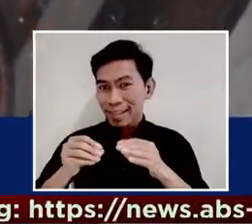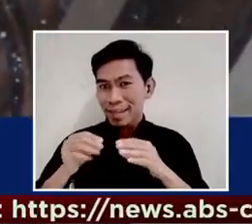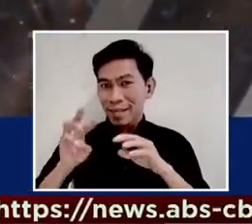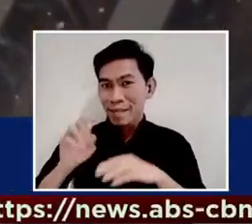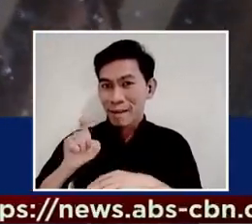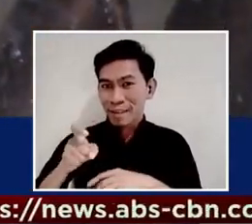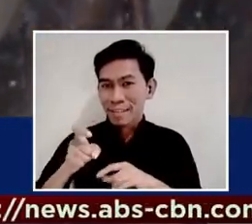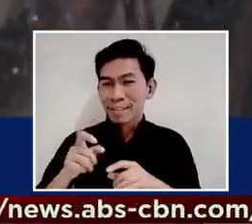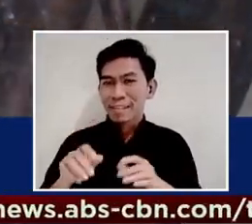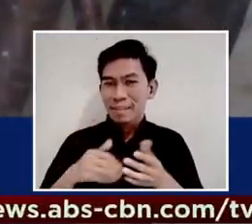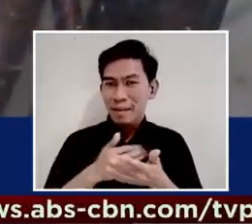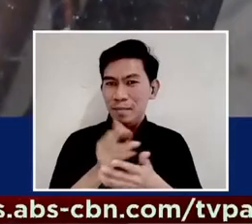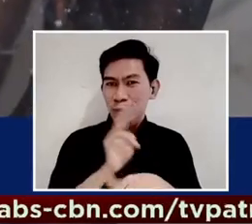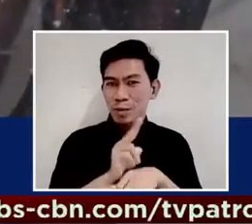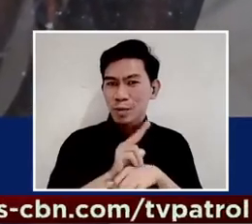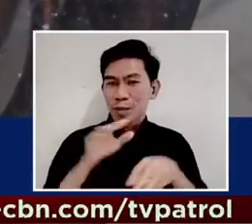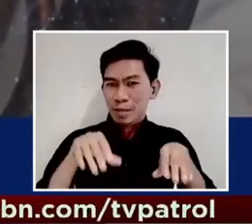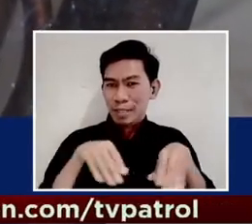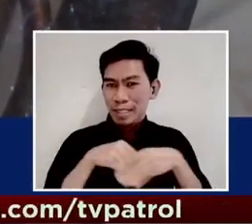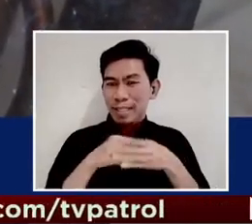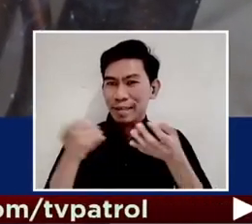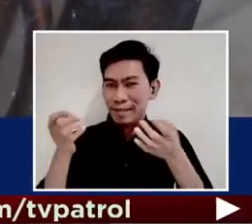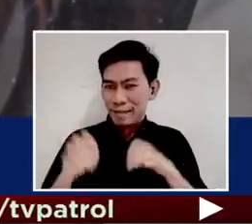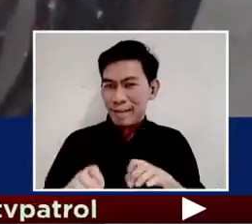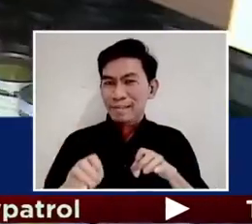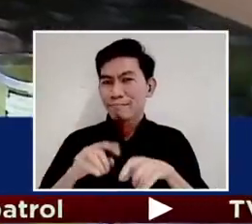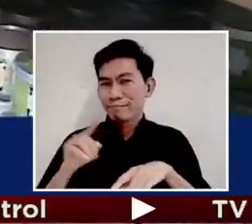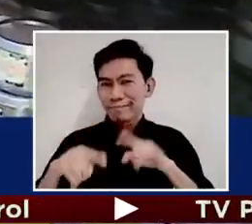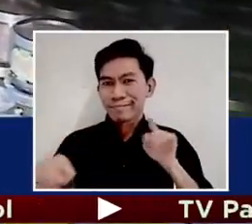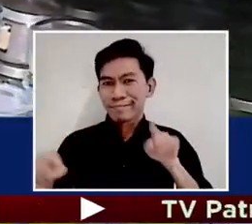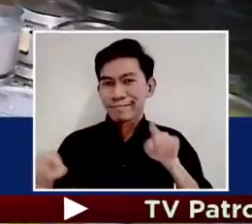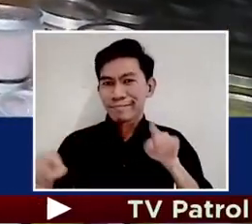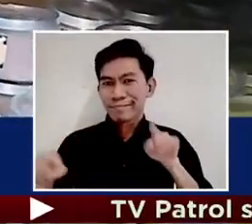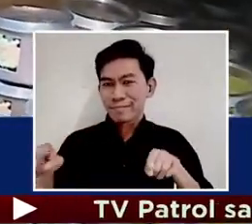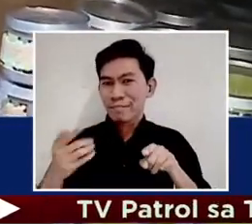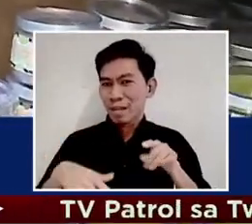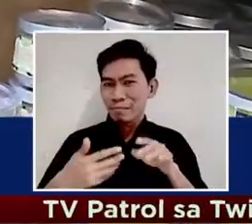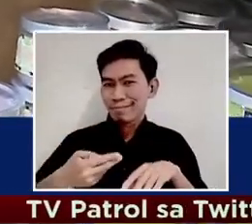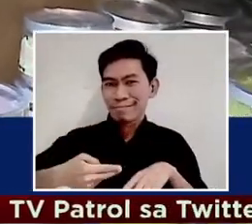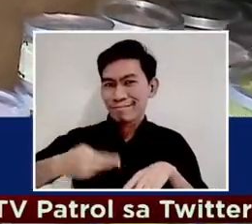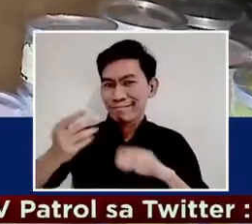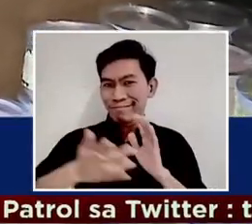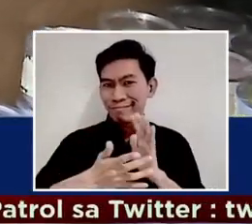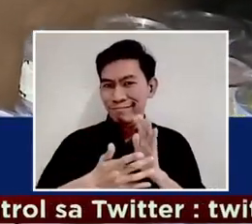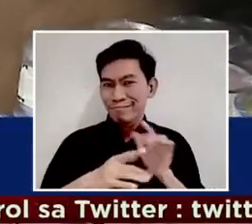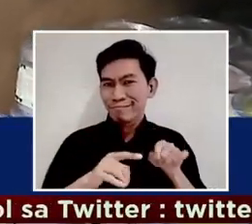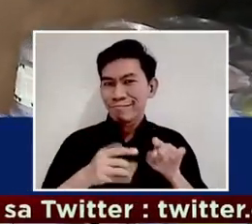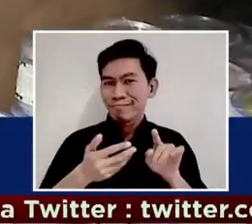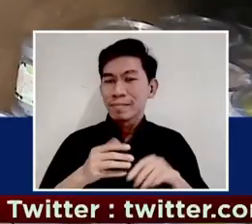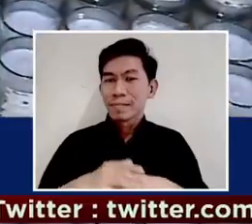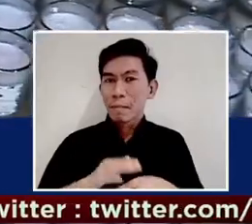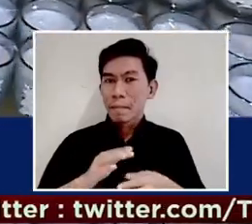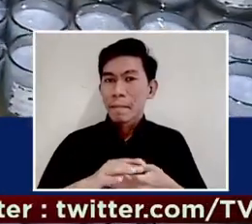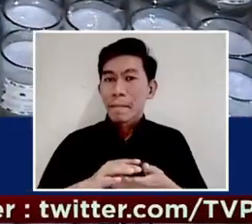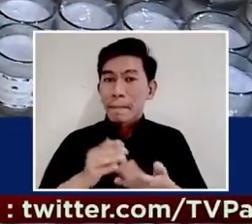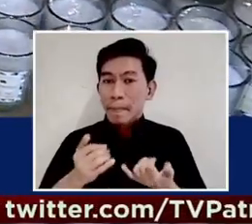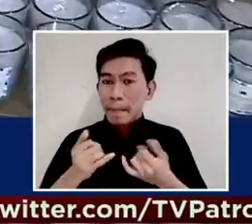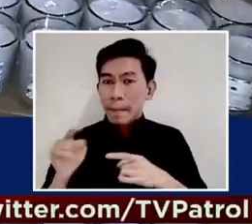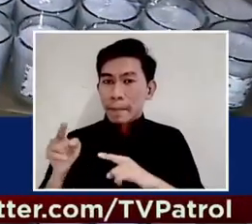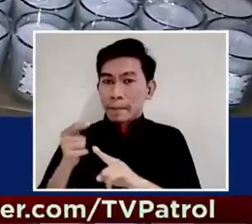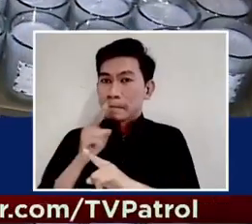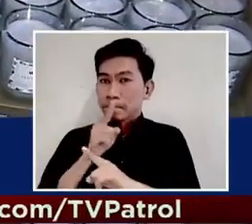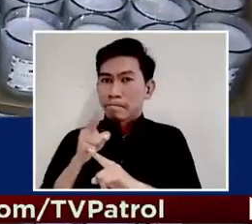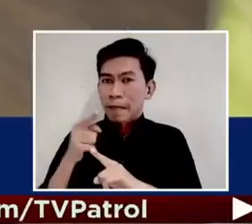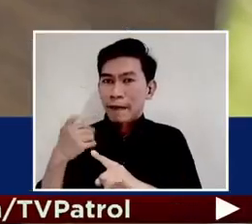sa events na mas ano na siya, mas high-end. Aminado si Harriet na malaki din ang naitulong ng internet